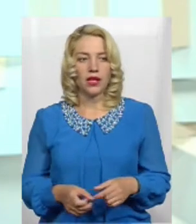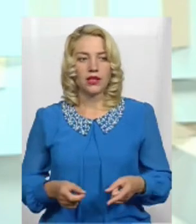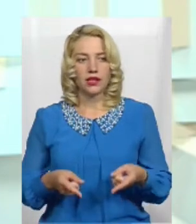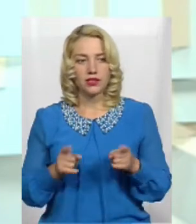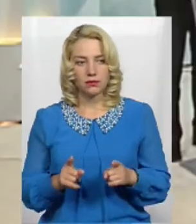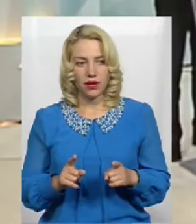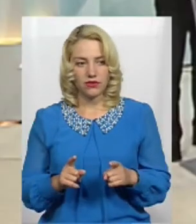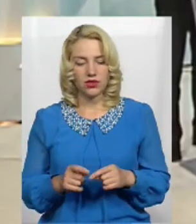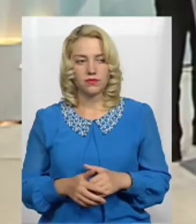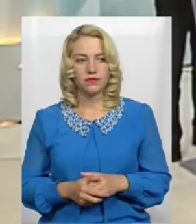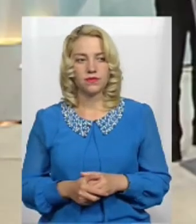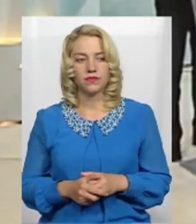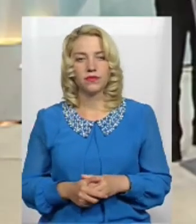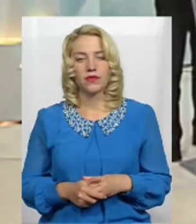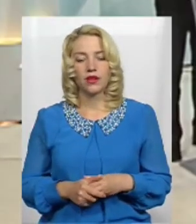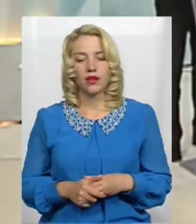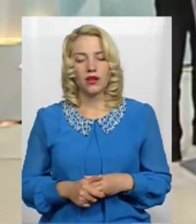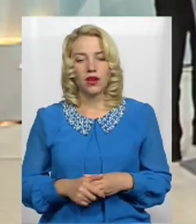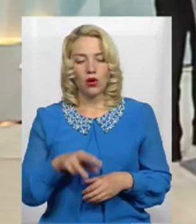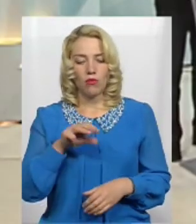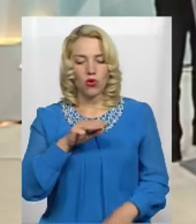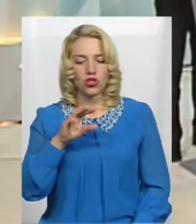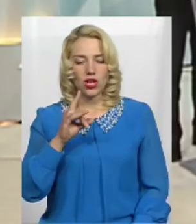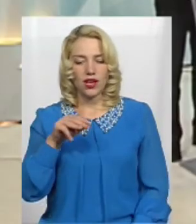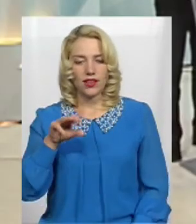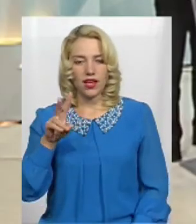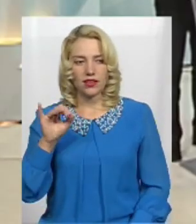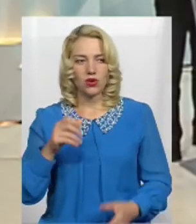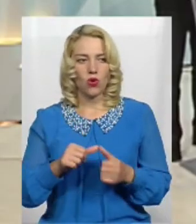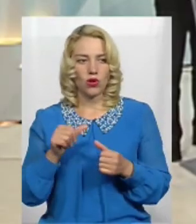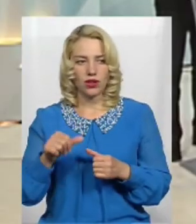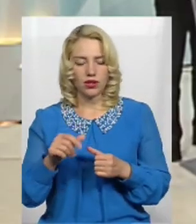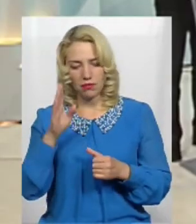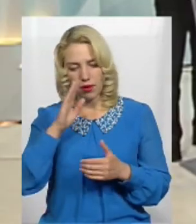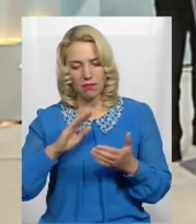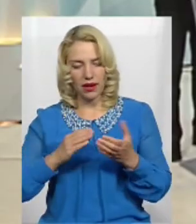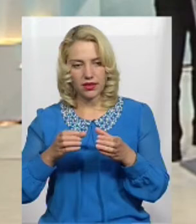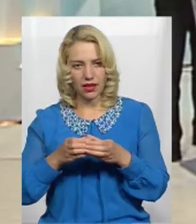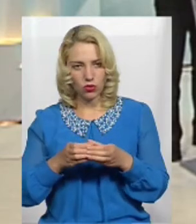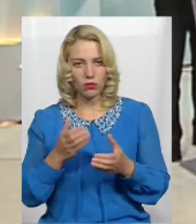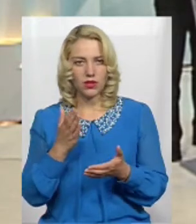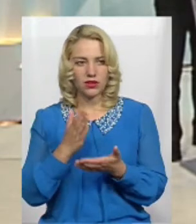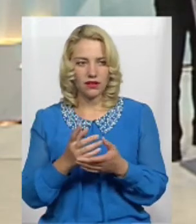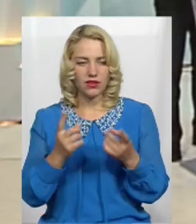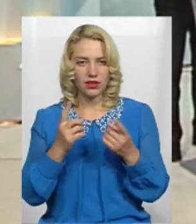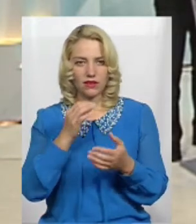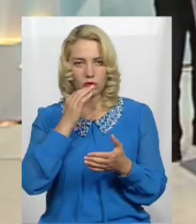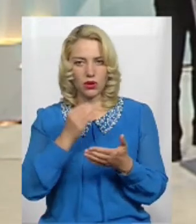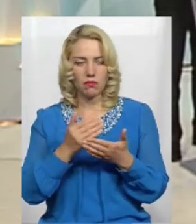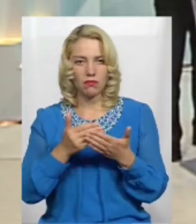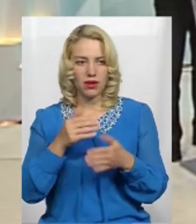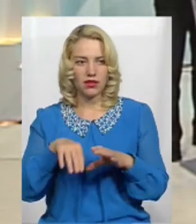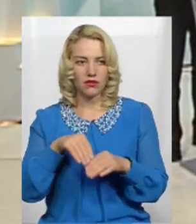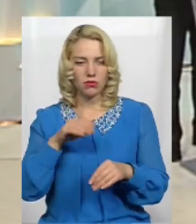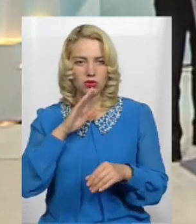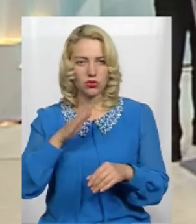Насправді, дійсно, мажоритарника, окрім партійної приналежності, є певна велика відповідальність перед